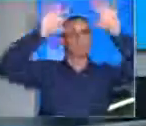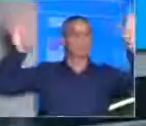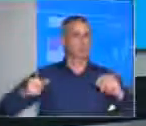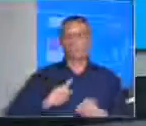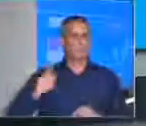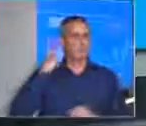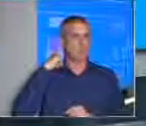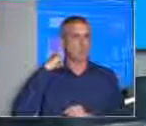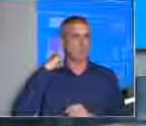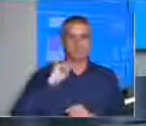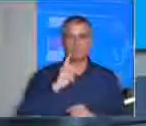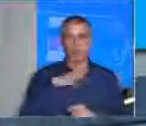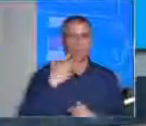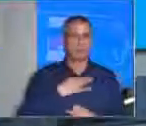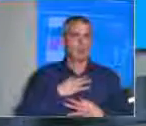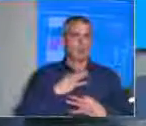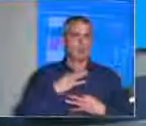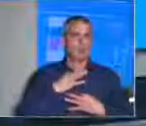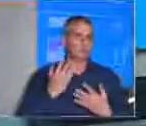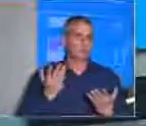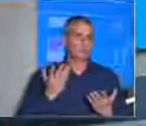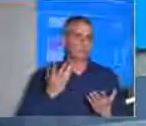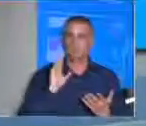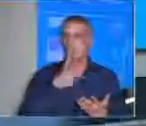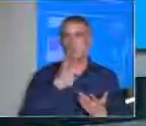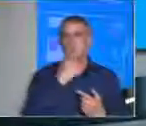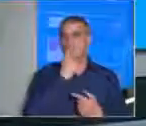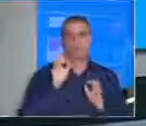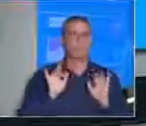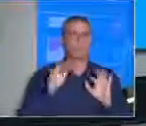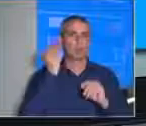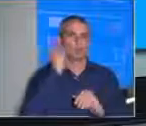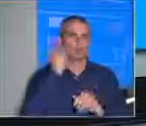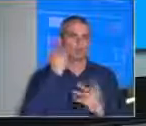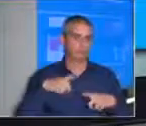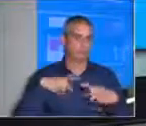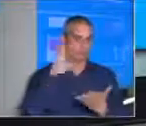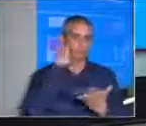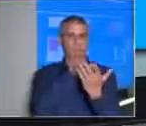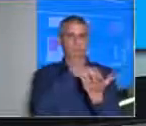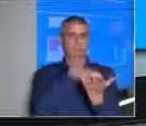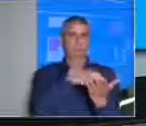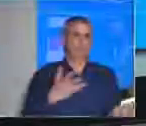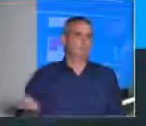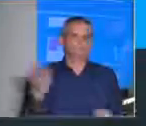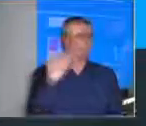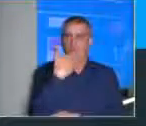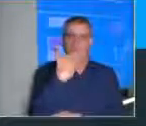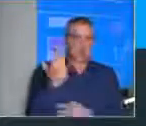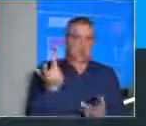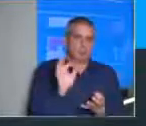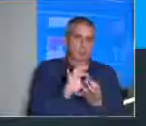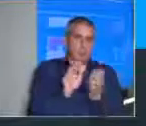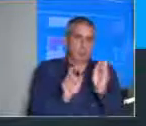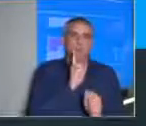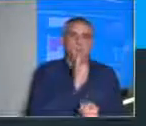לא ישמע ולא יהיה להם אכפת מהדעה של מאות מיליוני אמריקאים שחיים במדינות